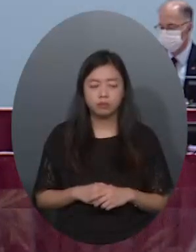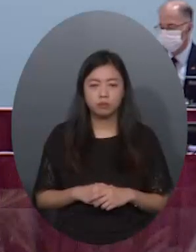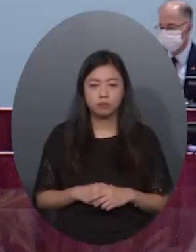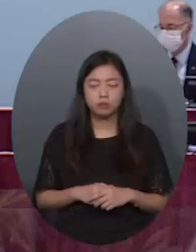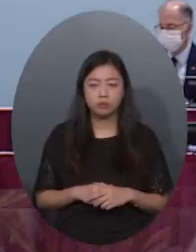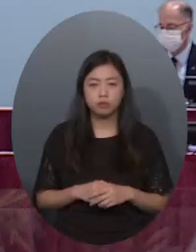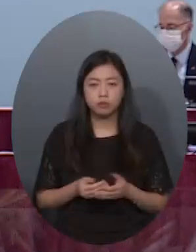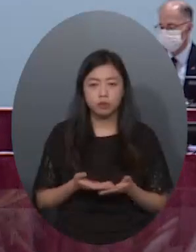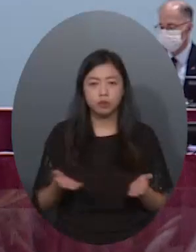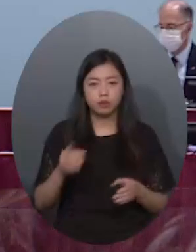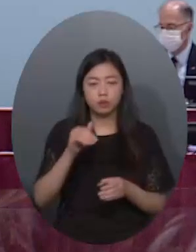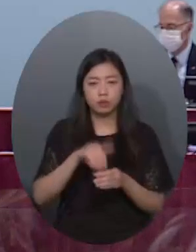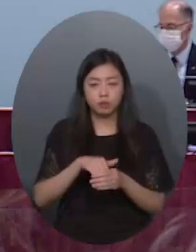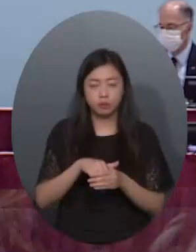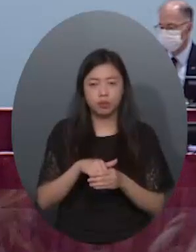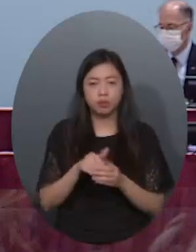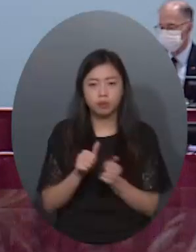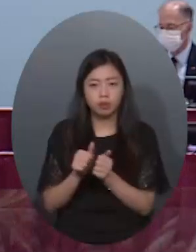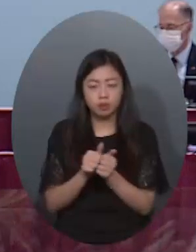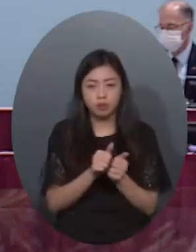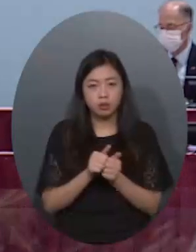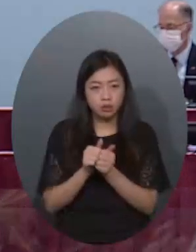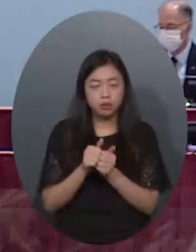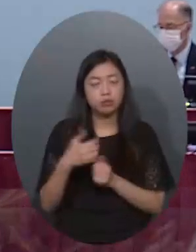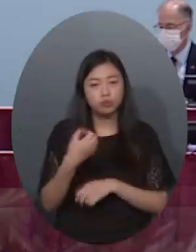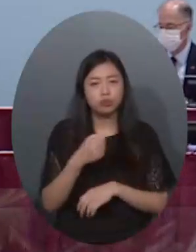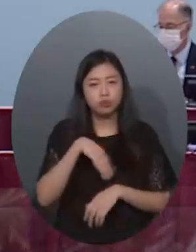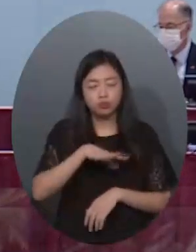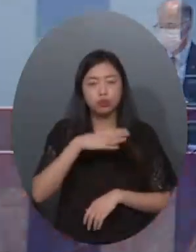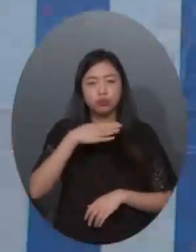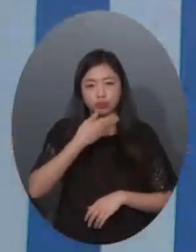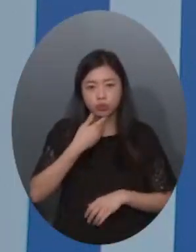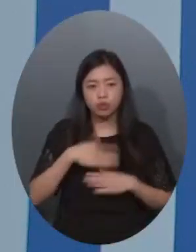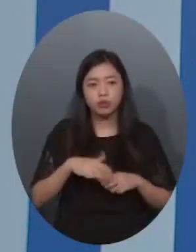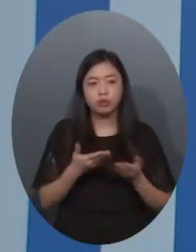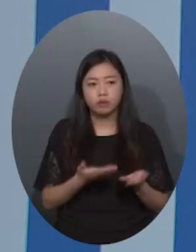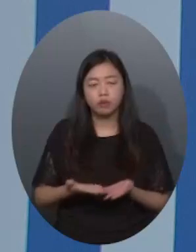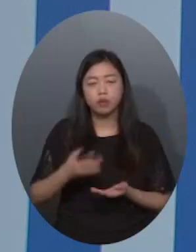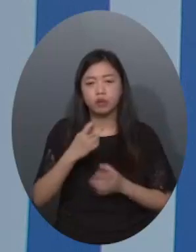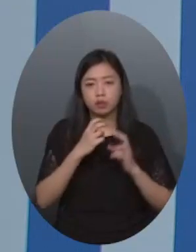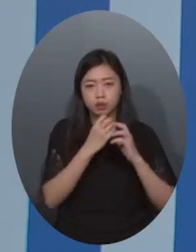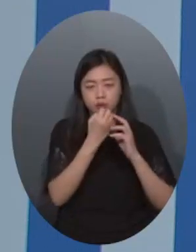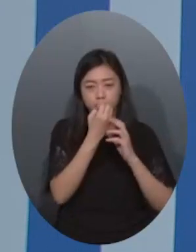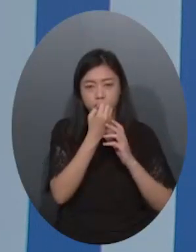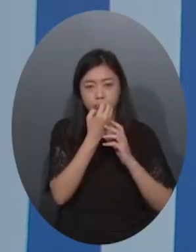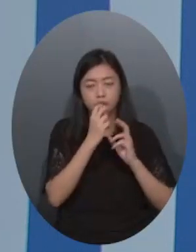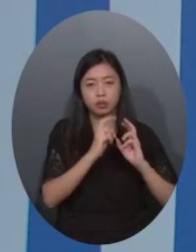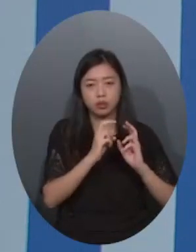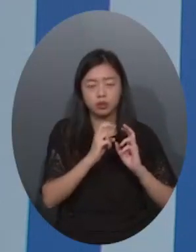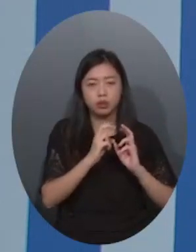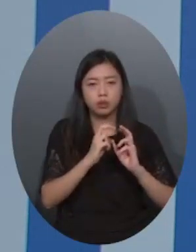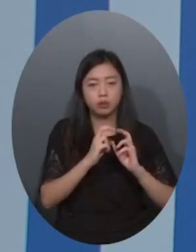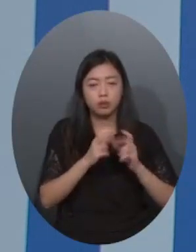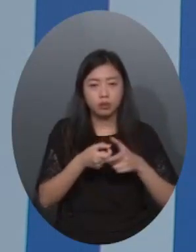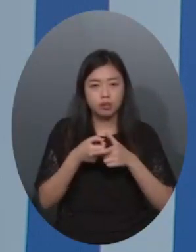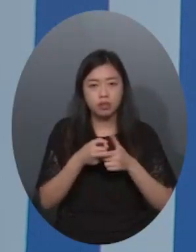各位股东朋友，早晨！欢迎大家出席香港铁路有限公司2021年的周年成